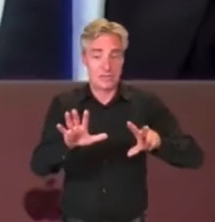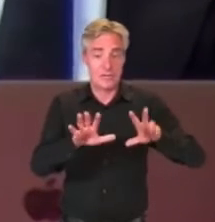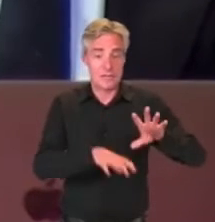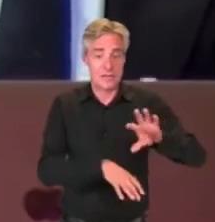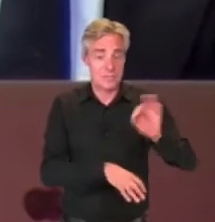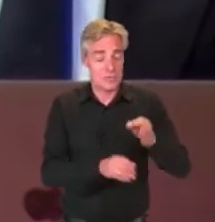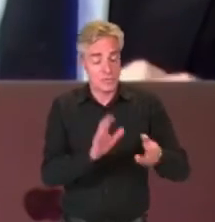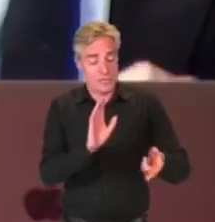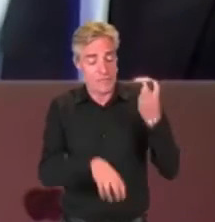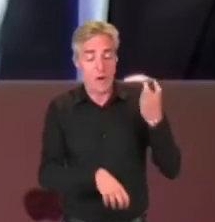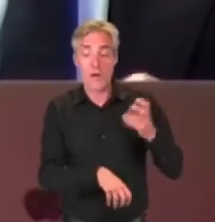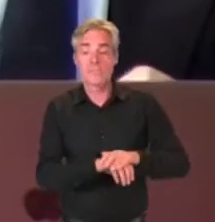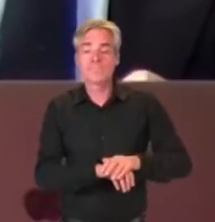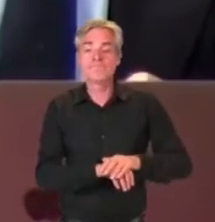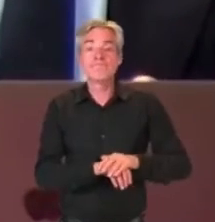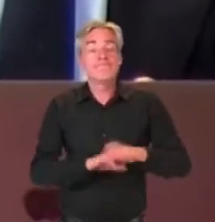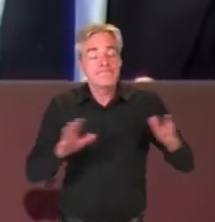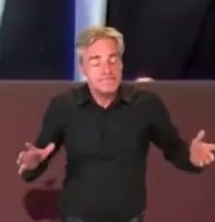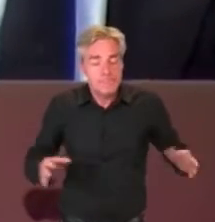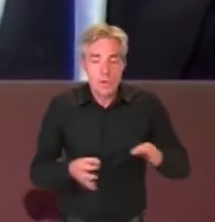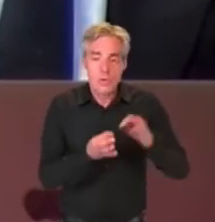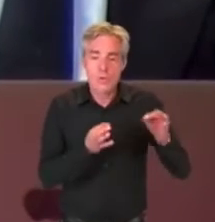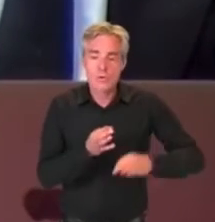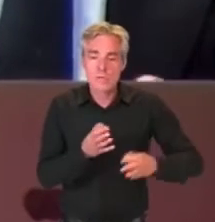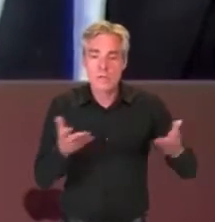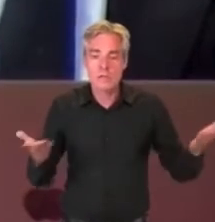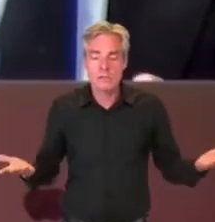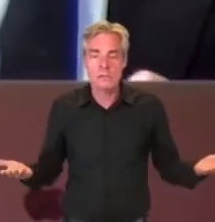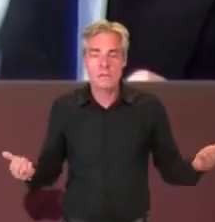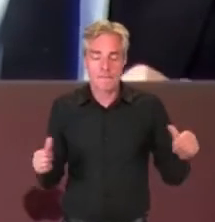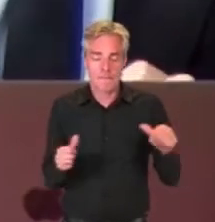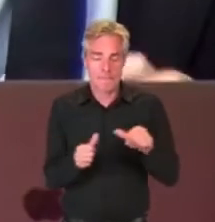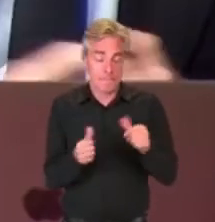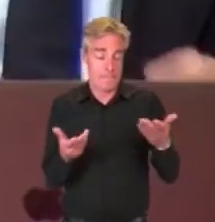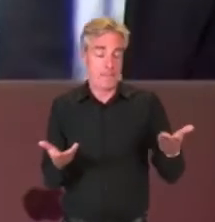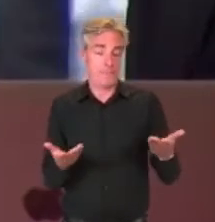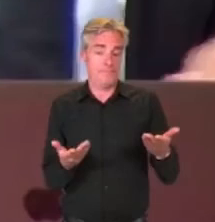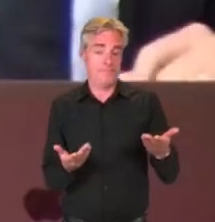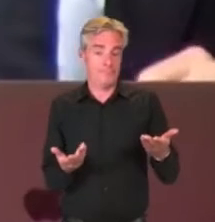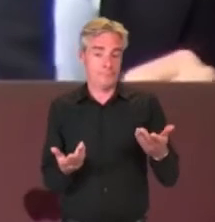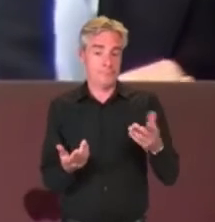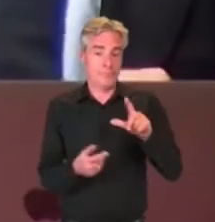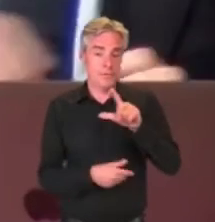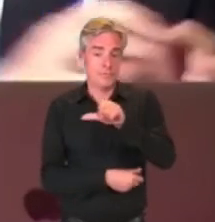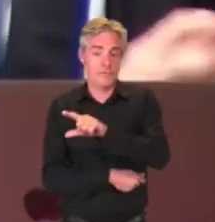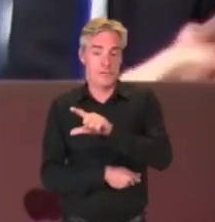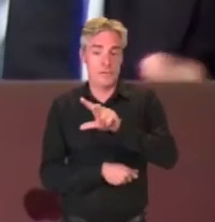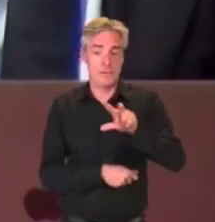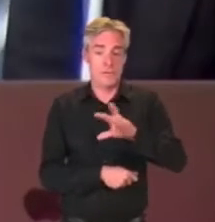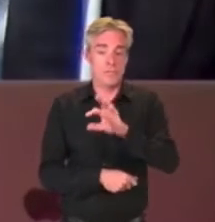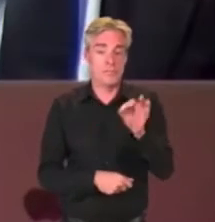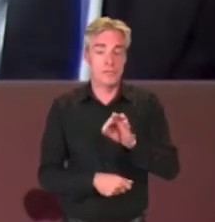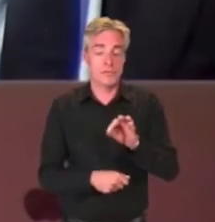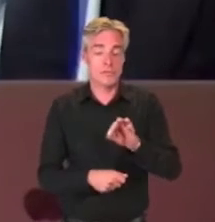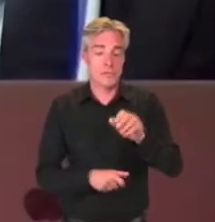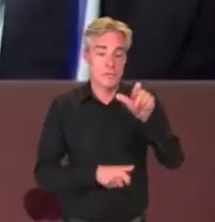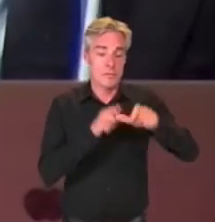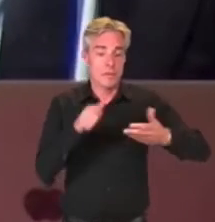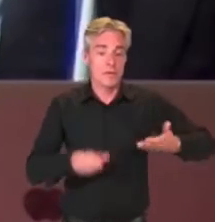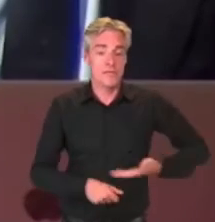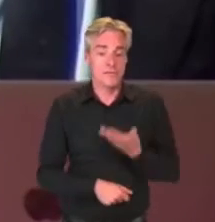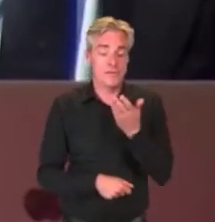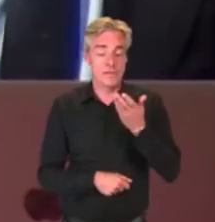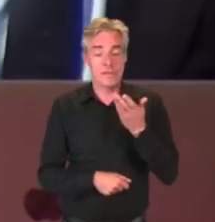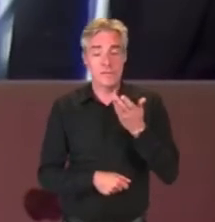85%. Conséquence directe, selon cette même étude, et elle doit retenir toute notre attention, 23% des personnes victimes de vol indiquent faire